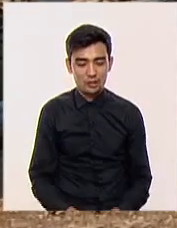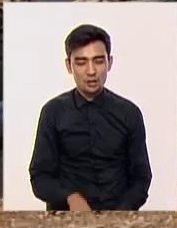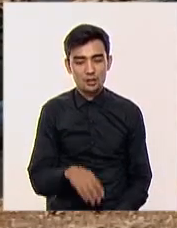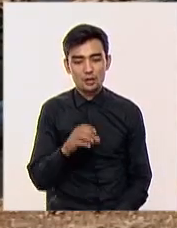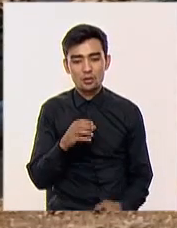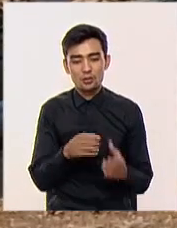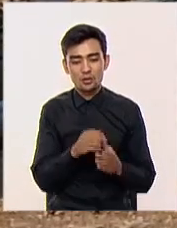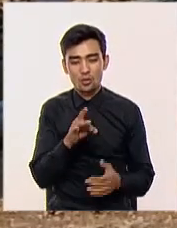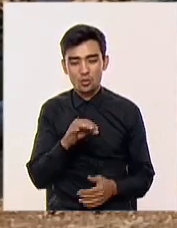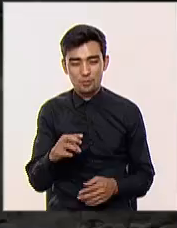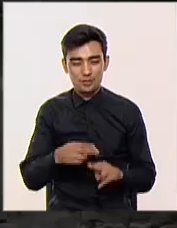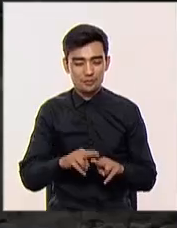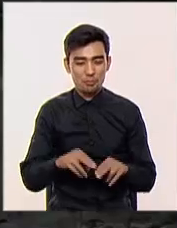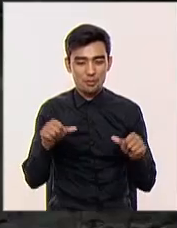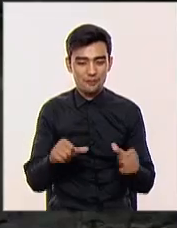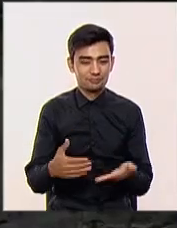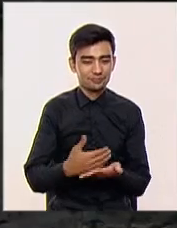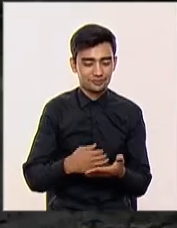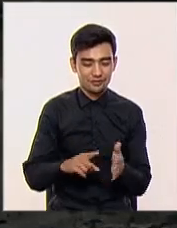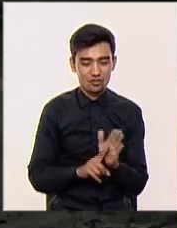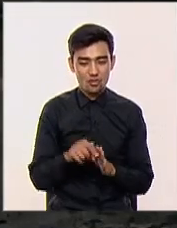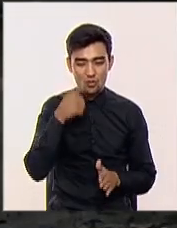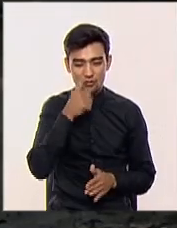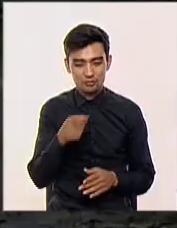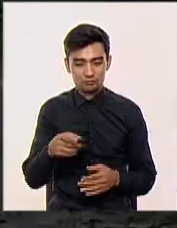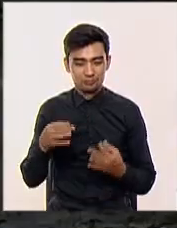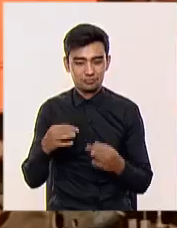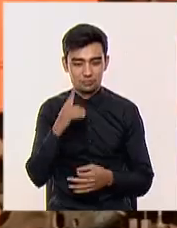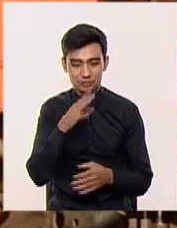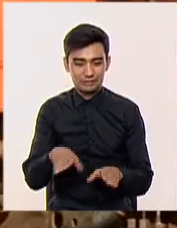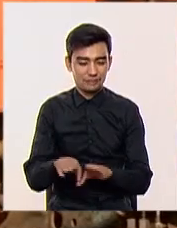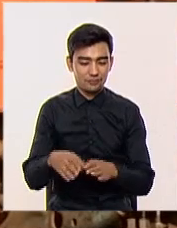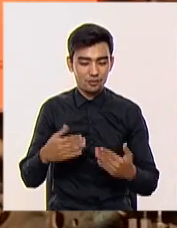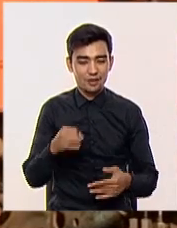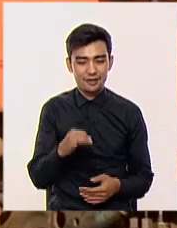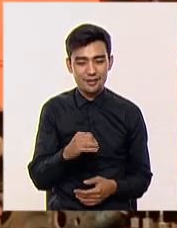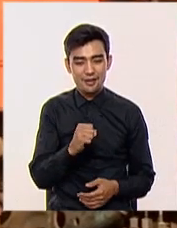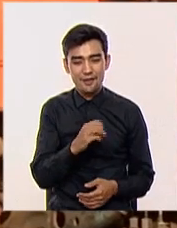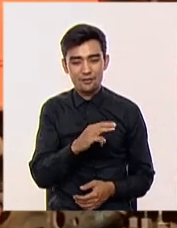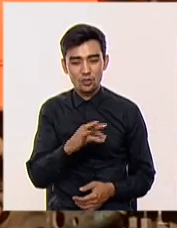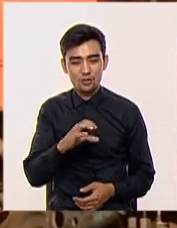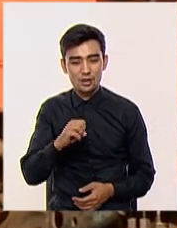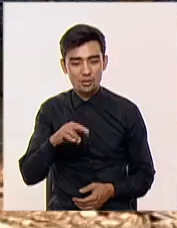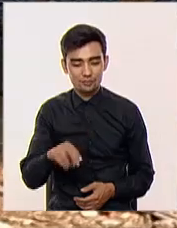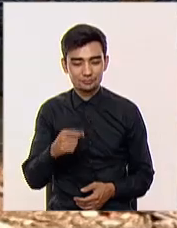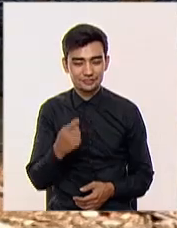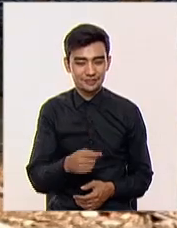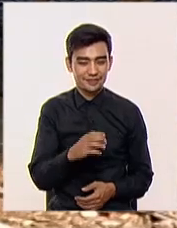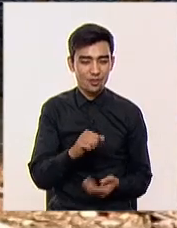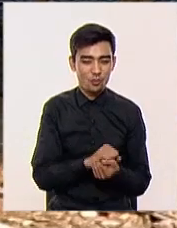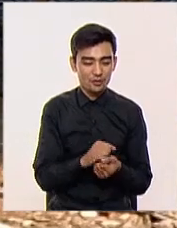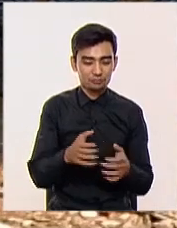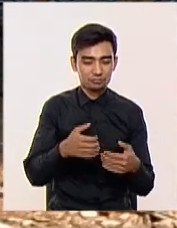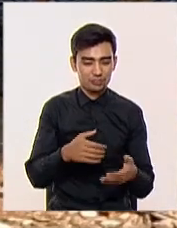РОП лишили права собирать деньги за утильсбор в начале года. Тогда автосалоны и перестали принимать скидочные сертификаты. Полномочия